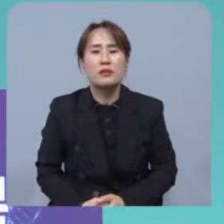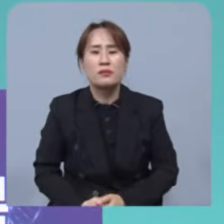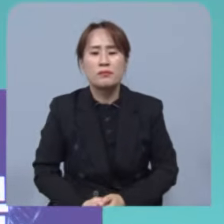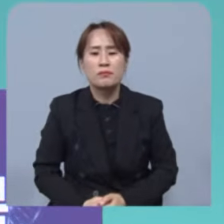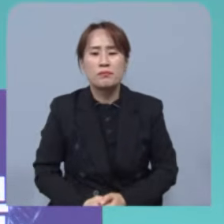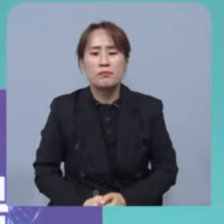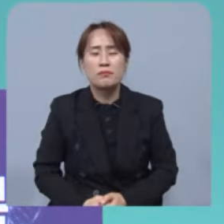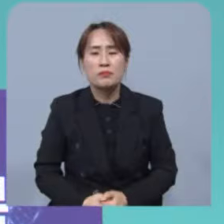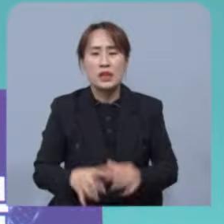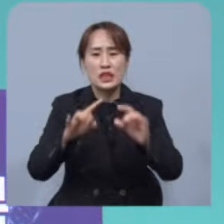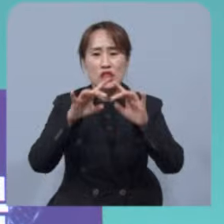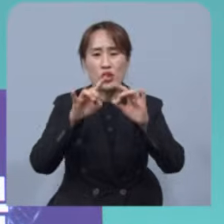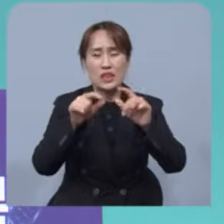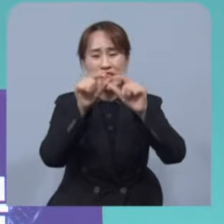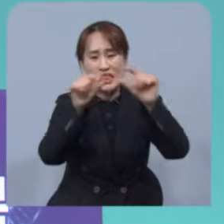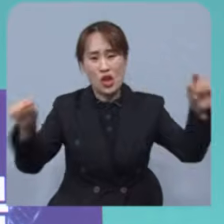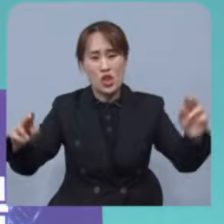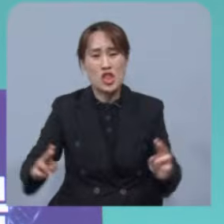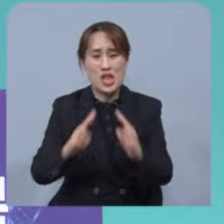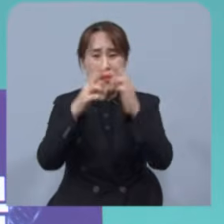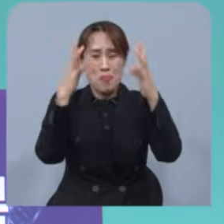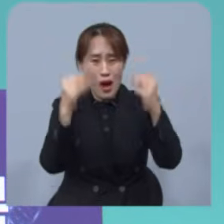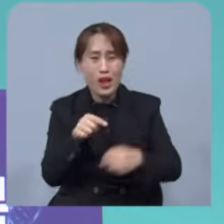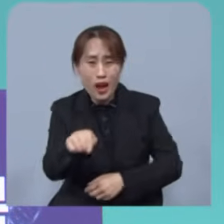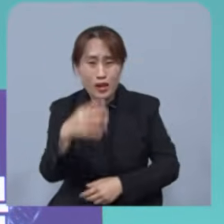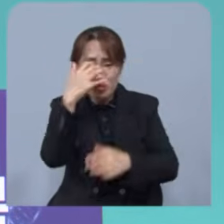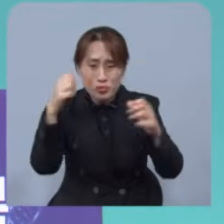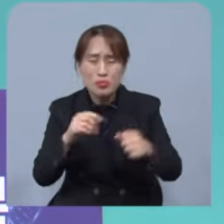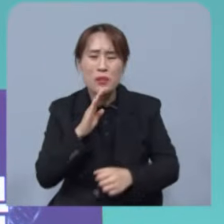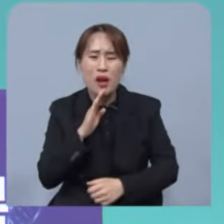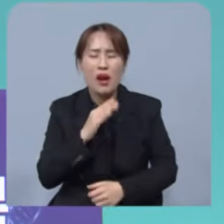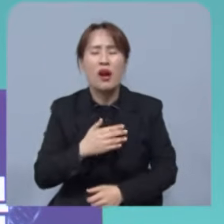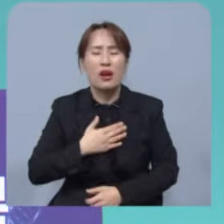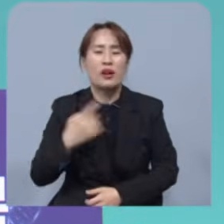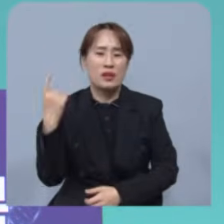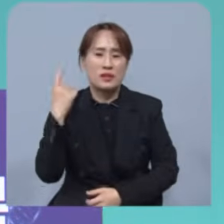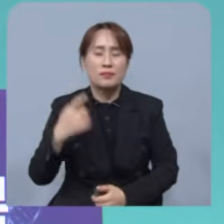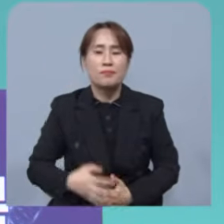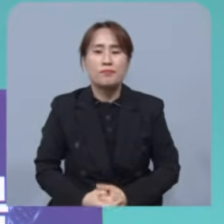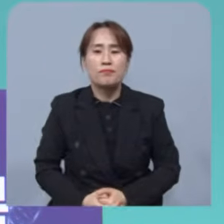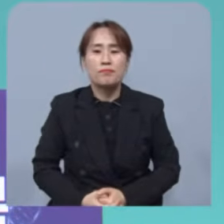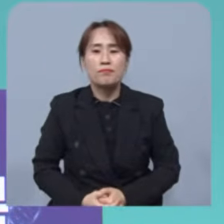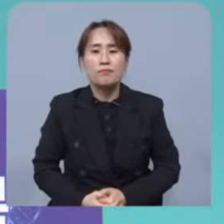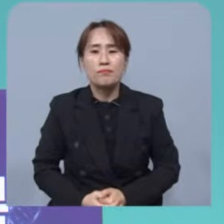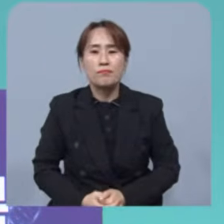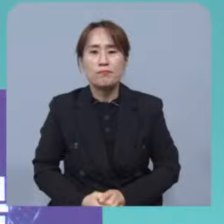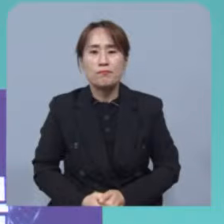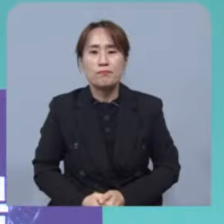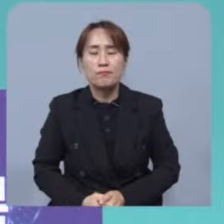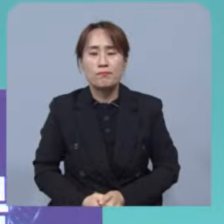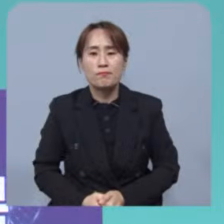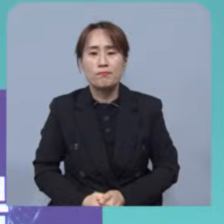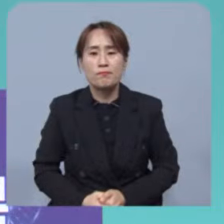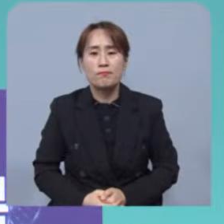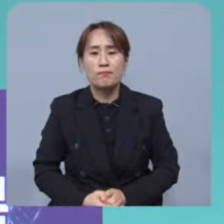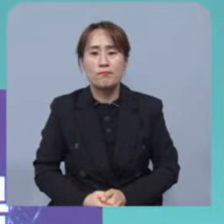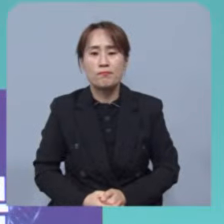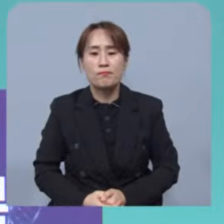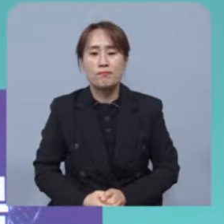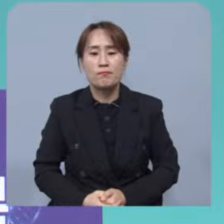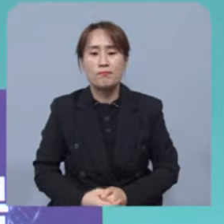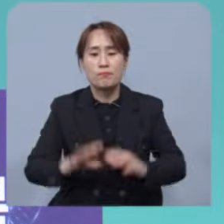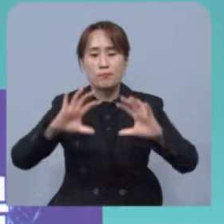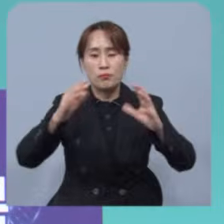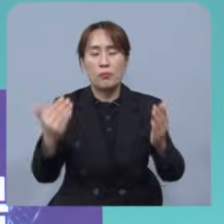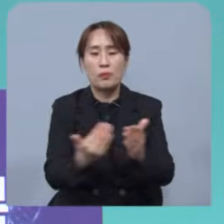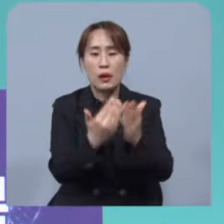또 송전선로도 많이 지나다녀요. 또 그런다고 해요. 어쨌든 이렇게 국가